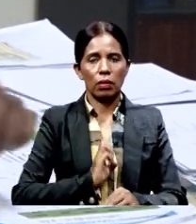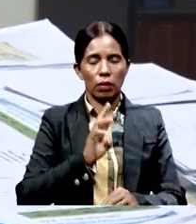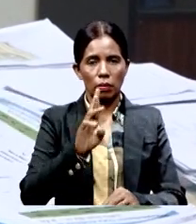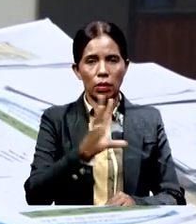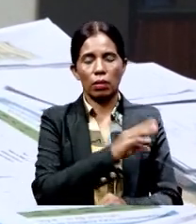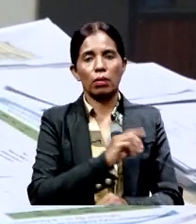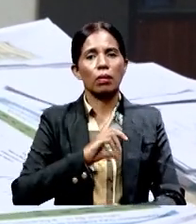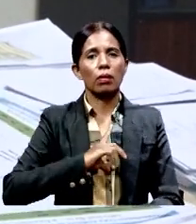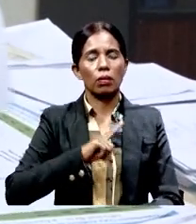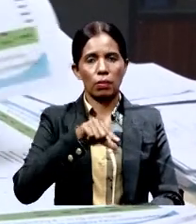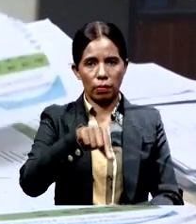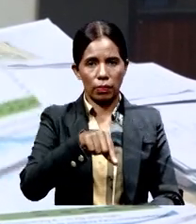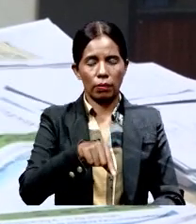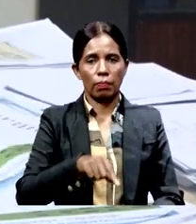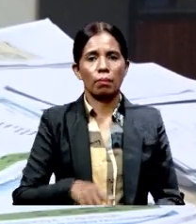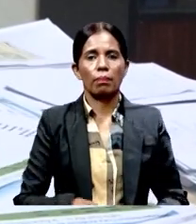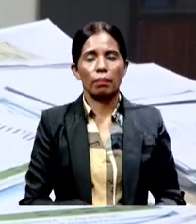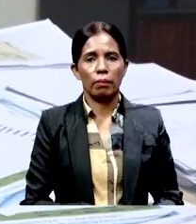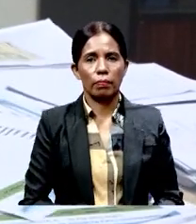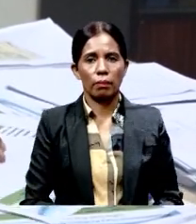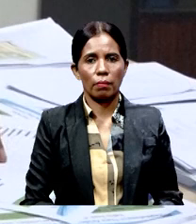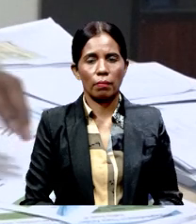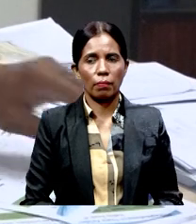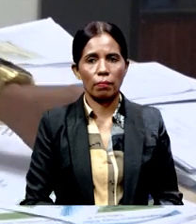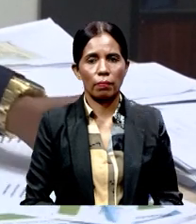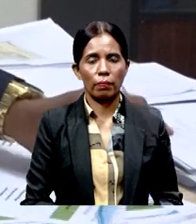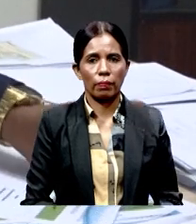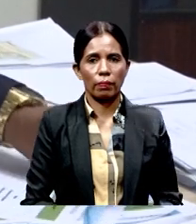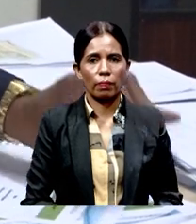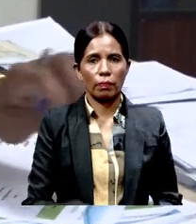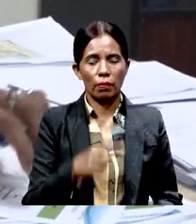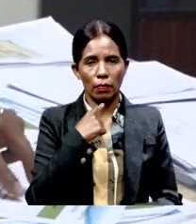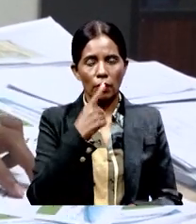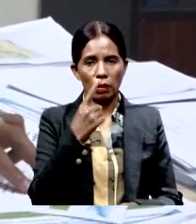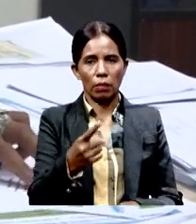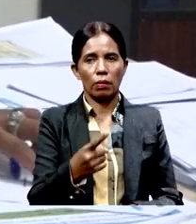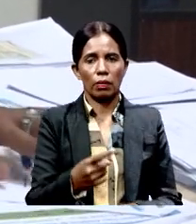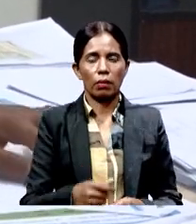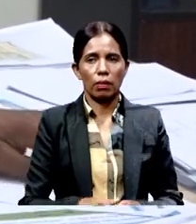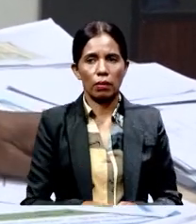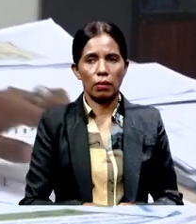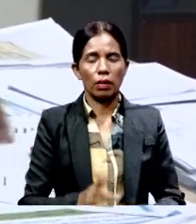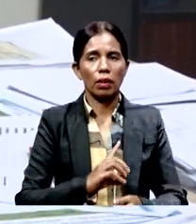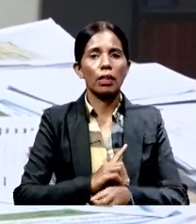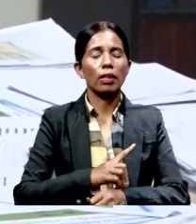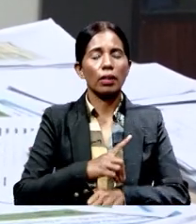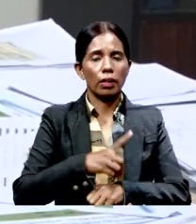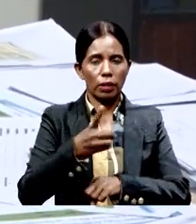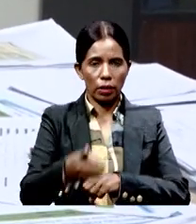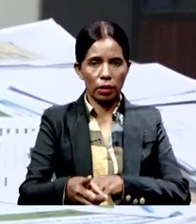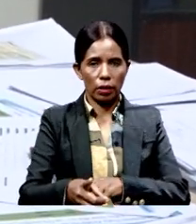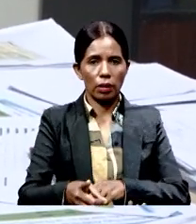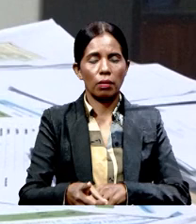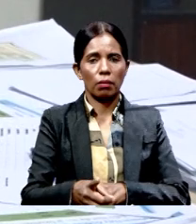Lauteng ida ne atu hatoba publik atak disaster ini memang akontesi ya lorong